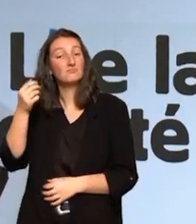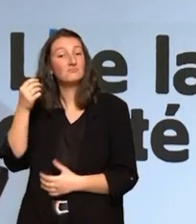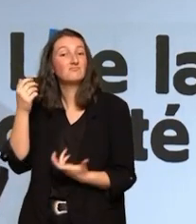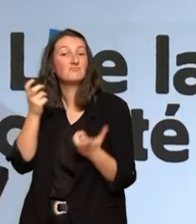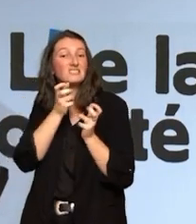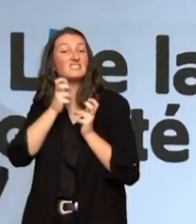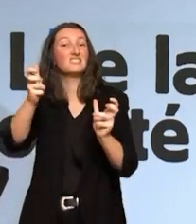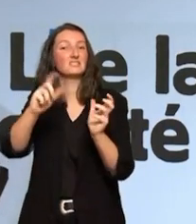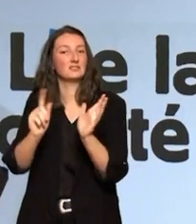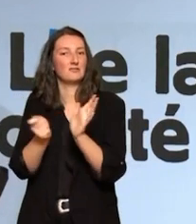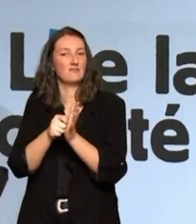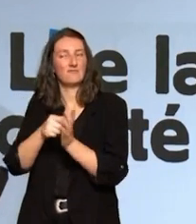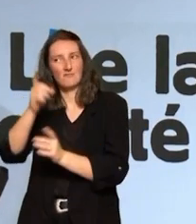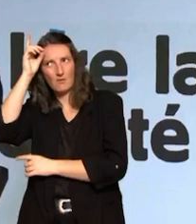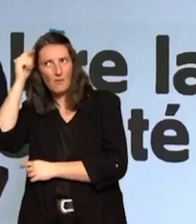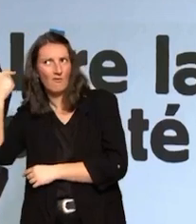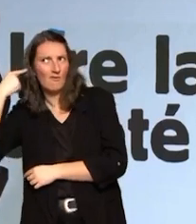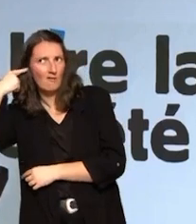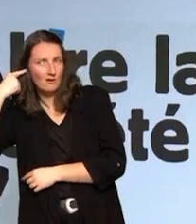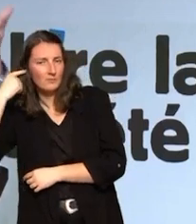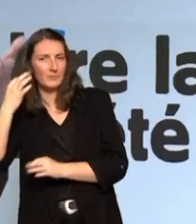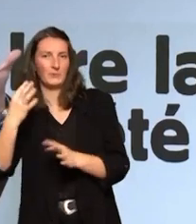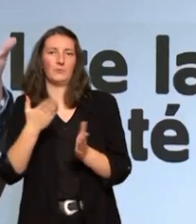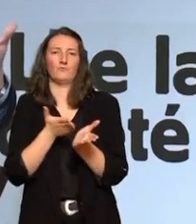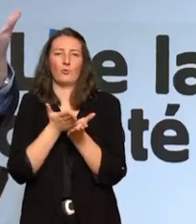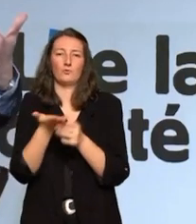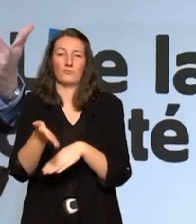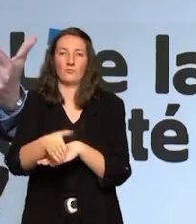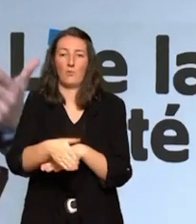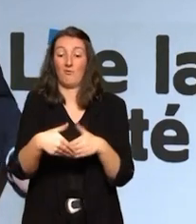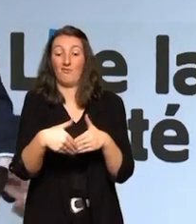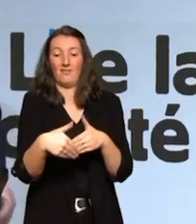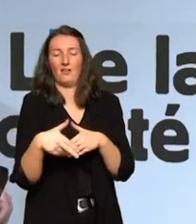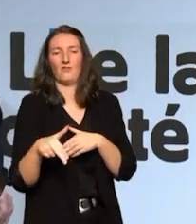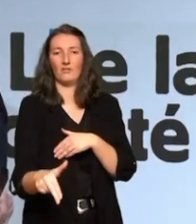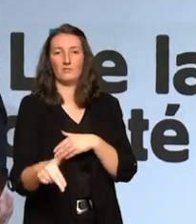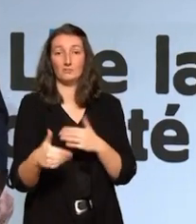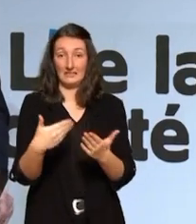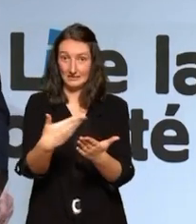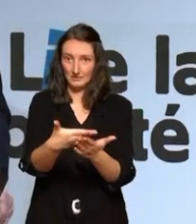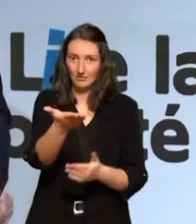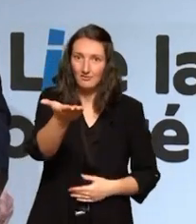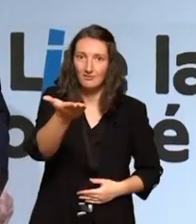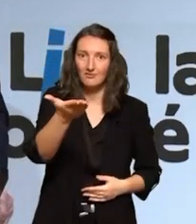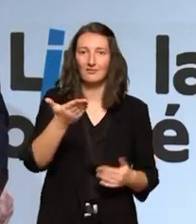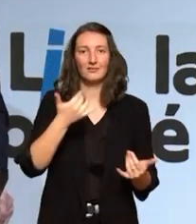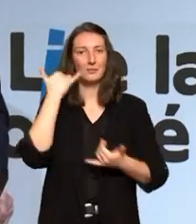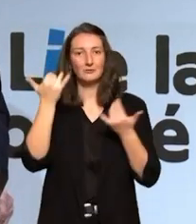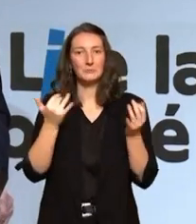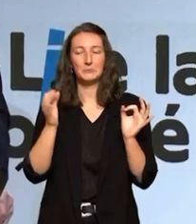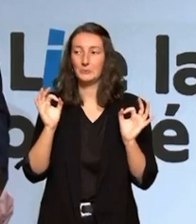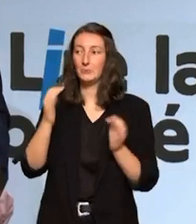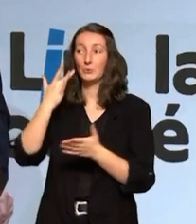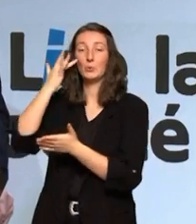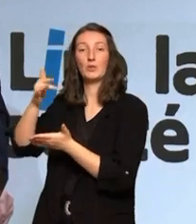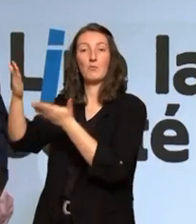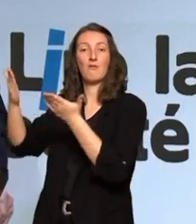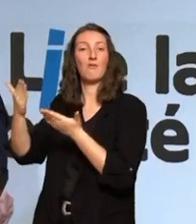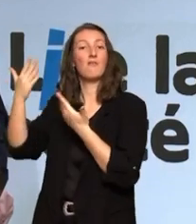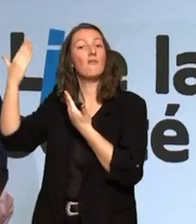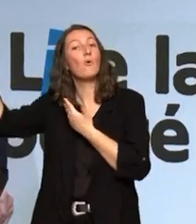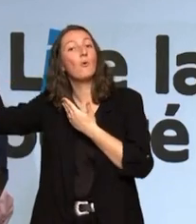que vous apporte la littérature étrangère, c'est-à-dire entendre un écho d'un monde différent que vous n'auriez pas entendu dans votre propre